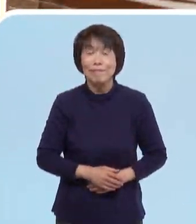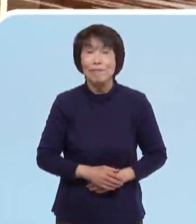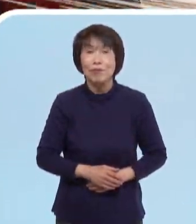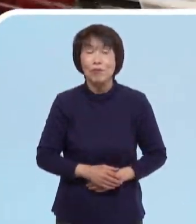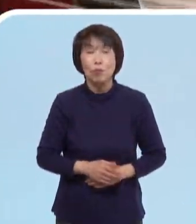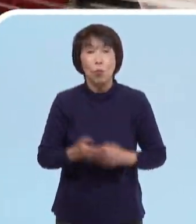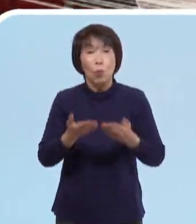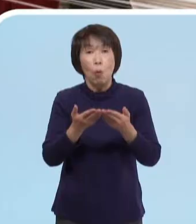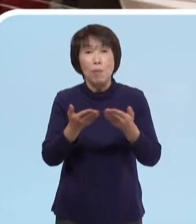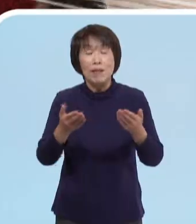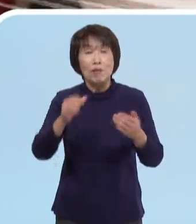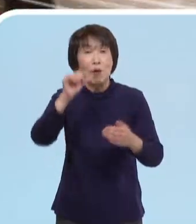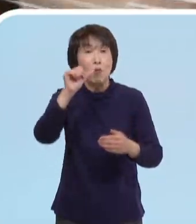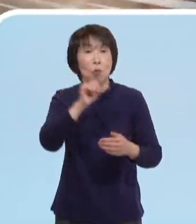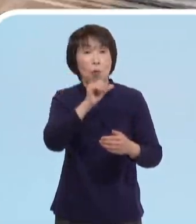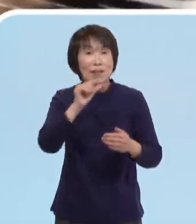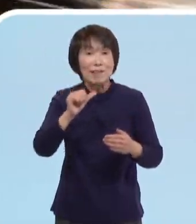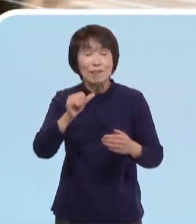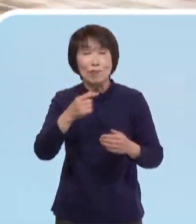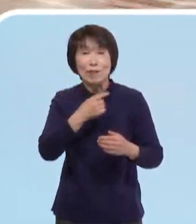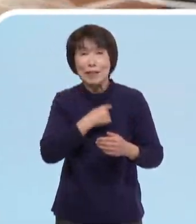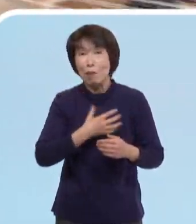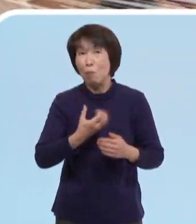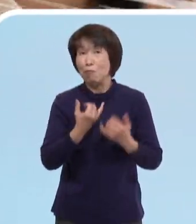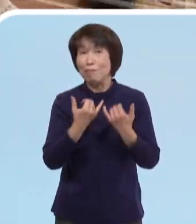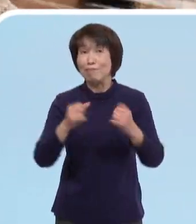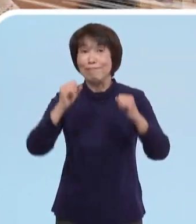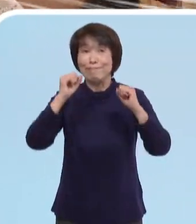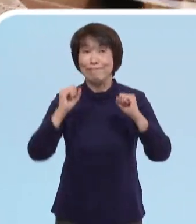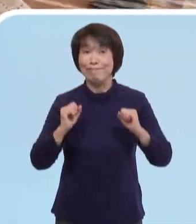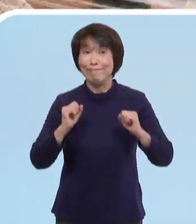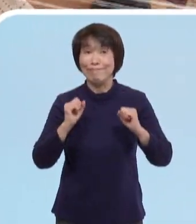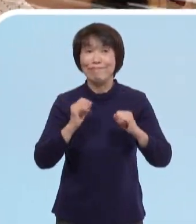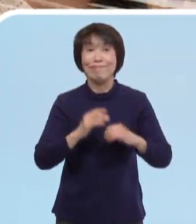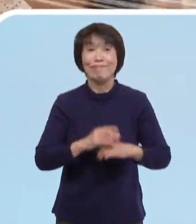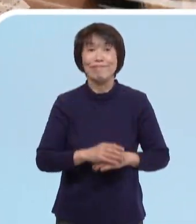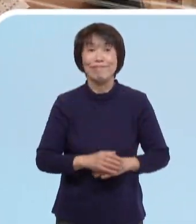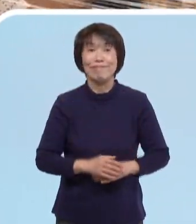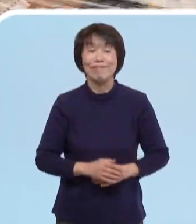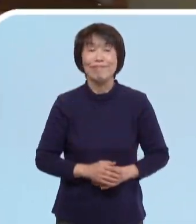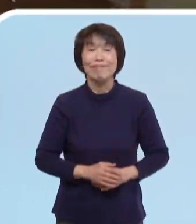こちら松風荘では5人のカニソムリエが活躍しています。